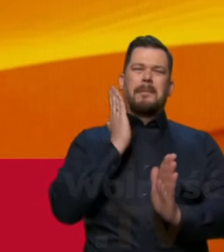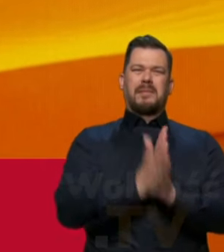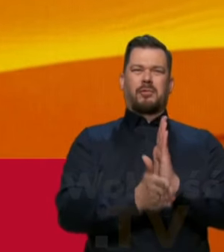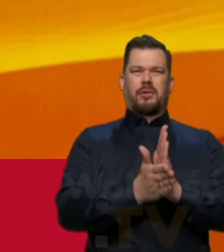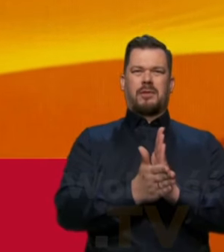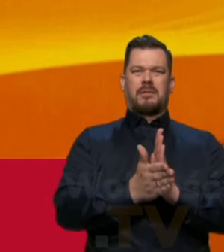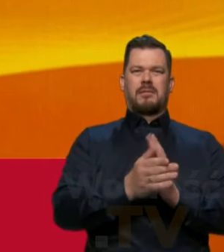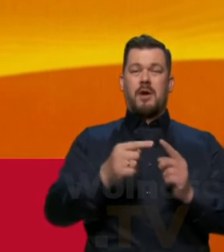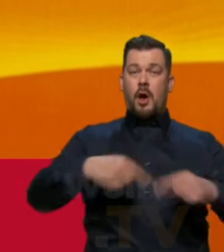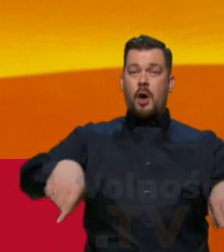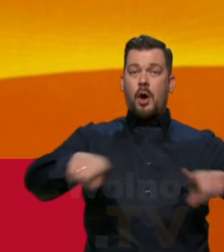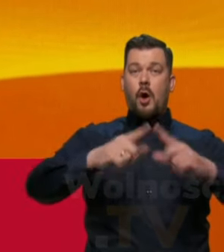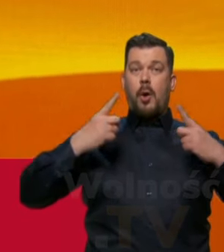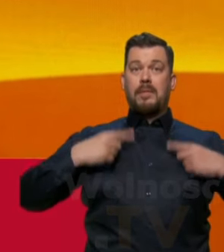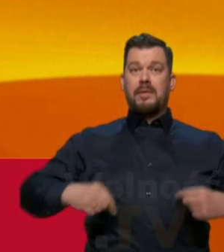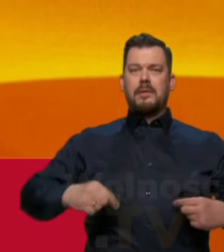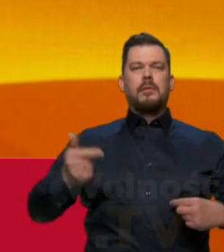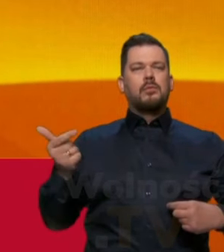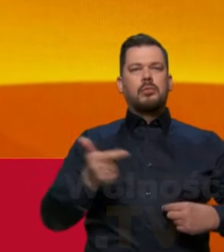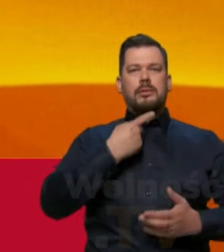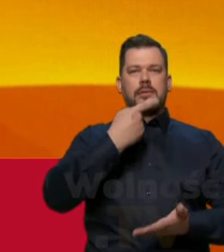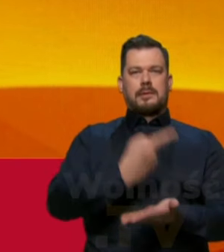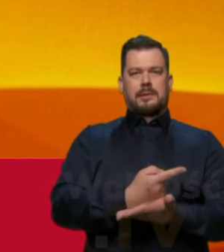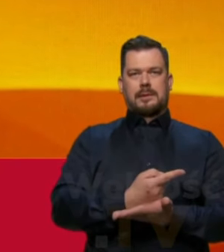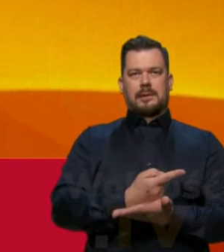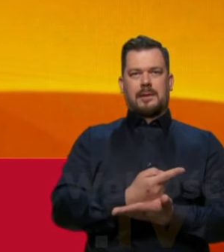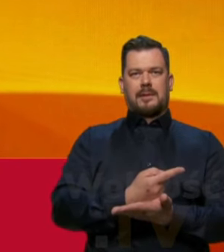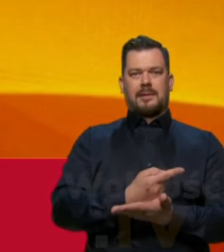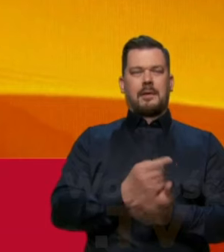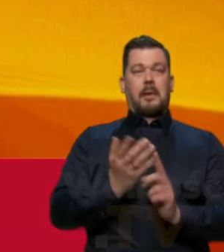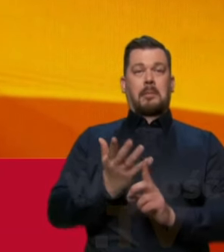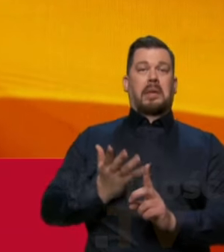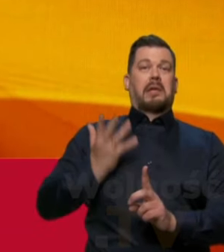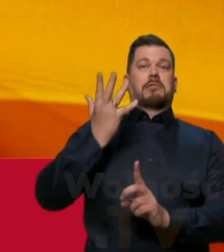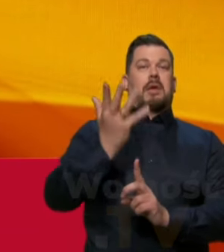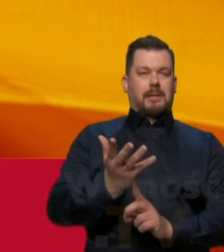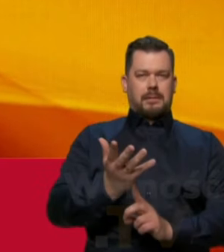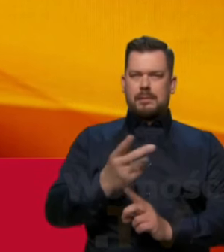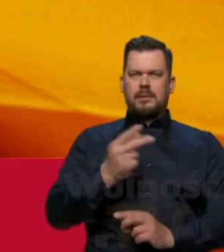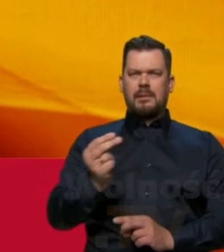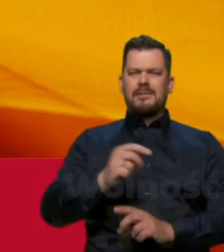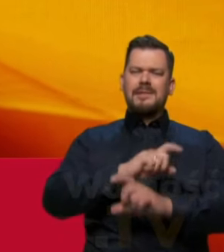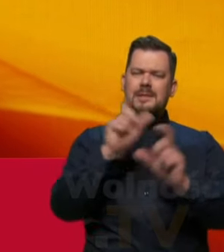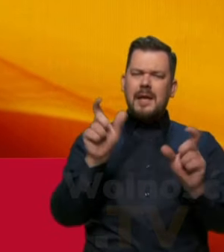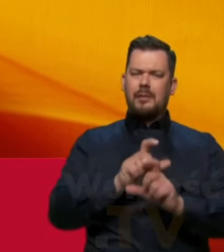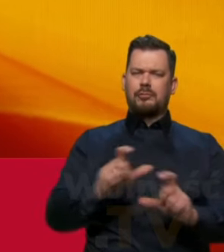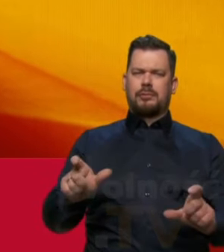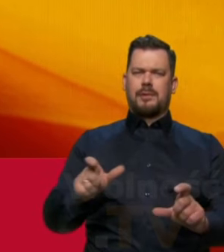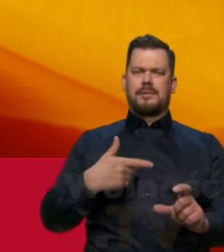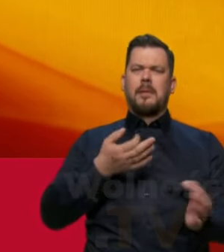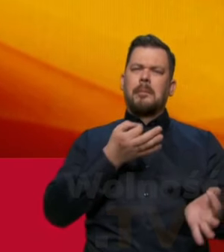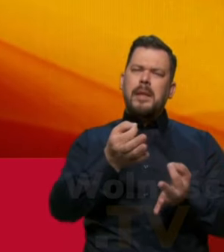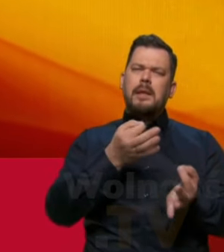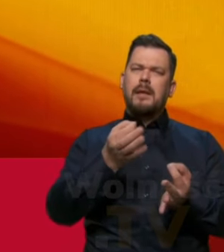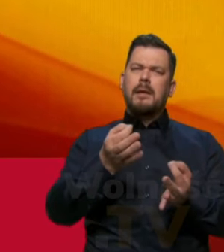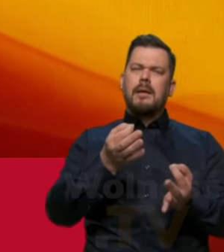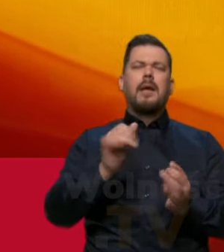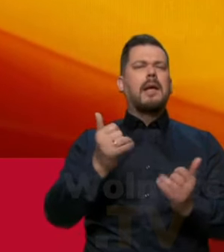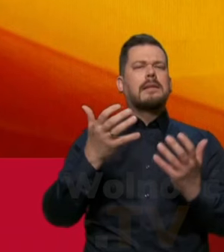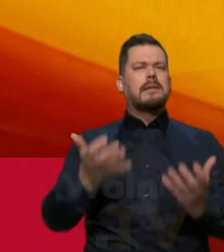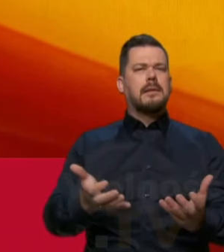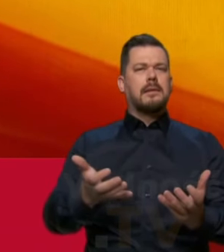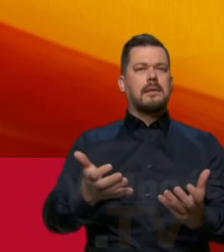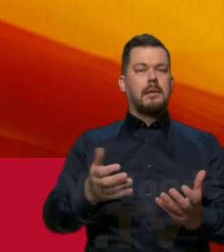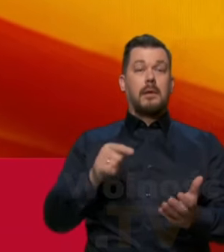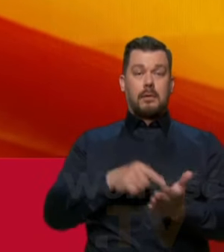To obywatele powinni podejmować decyzje nie raz na 5 lat, ale permanentnie w postaci referendum.